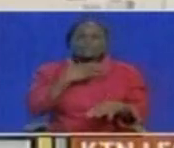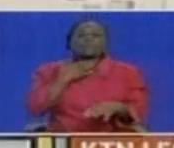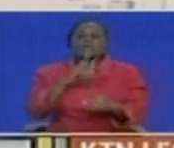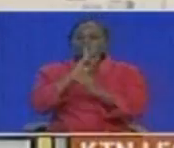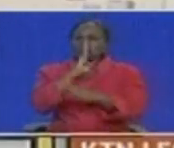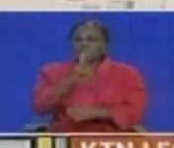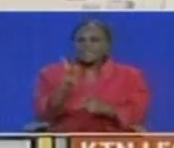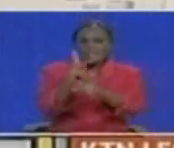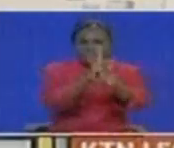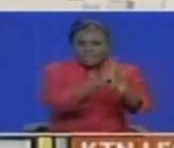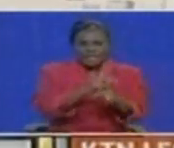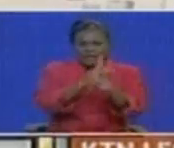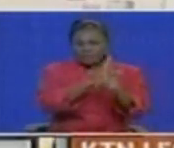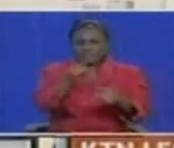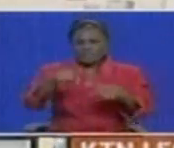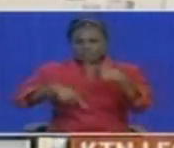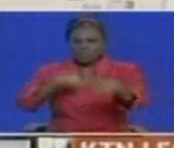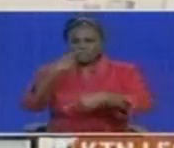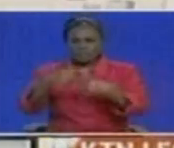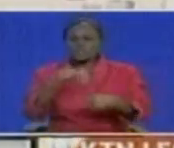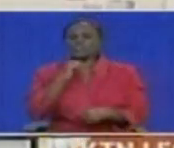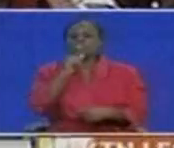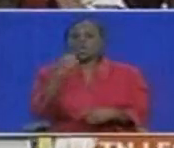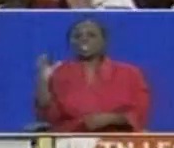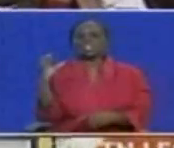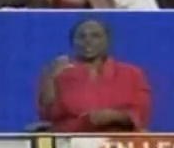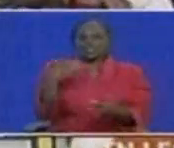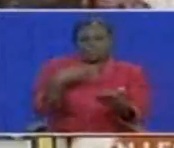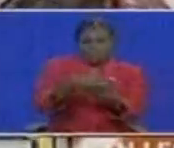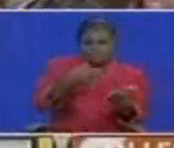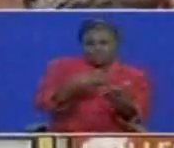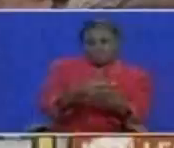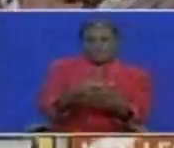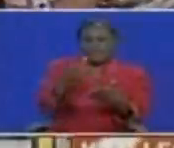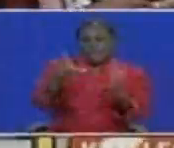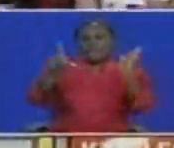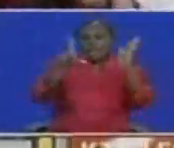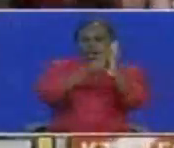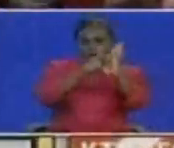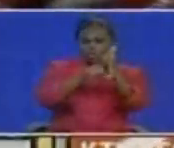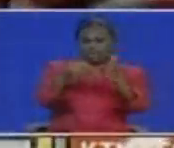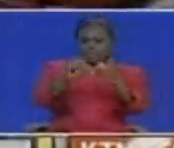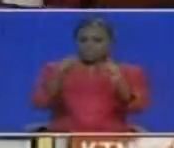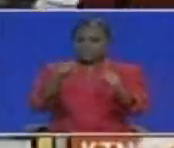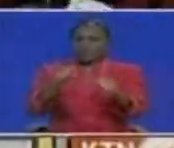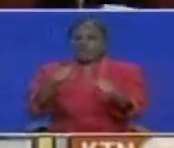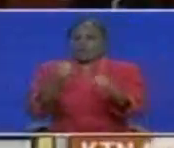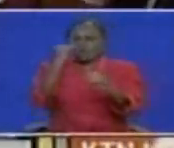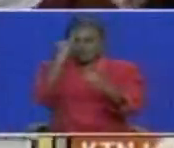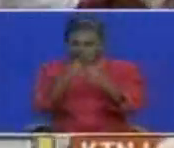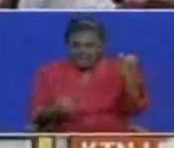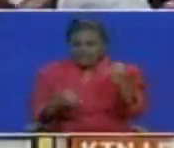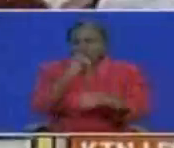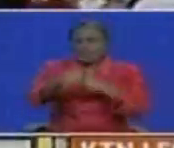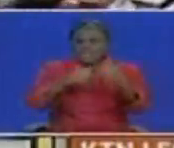to make sure that the whole process is not commercialized. Sheria hiyo sasa inatarajiwa kuwa tayari mwisho wa mwaka huu iwapo